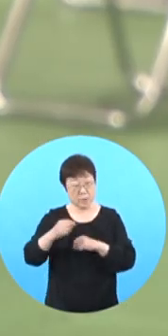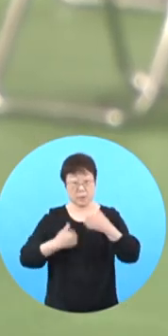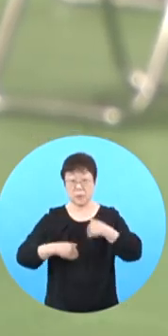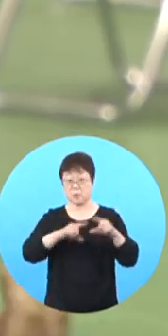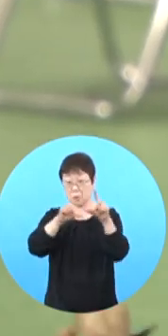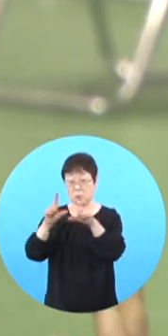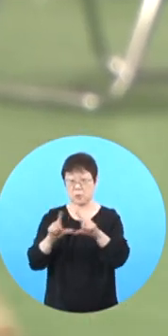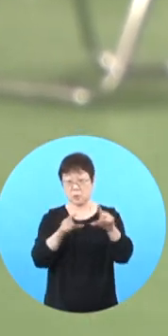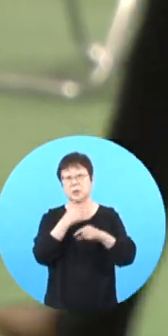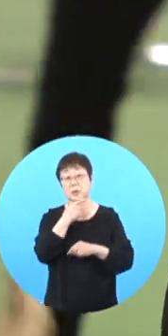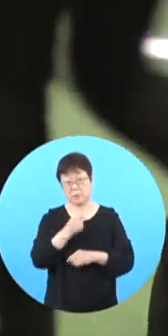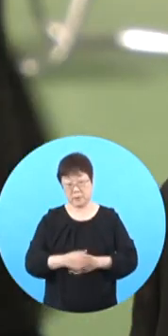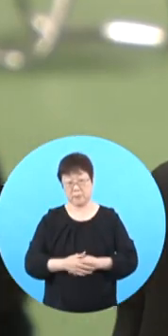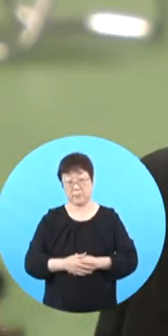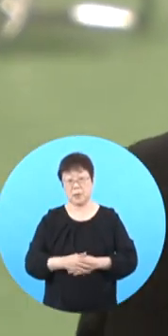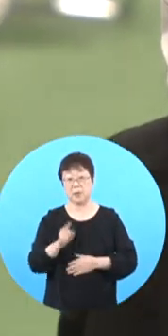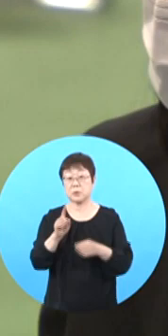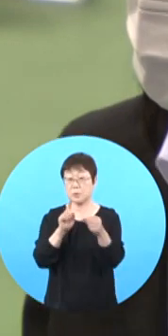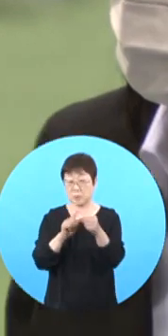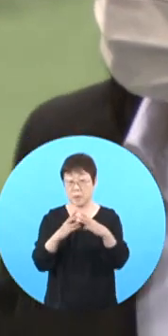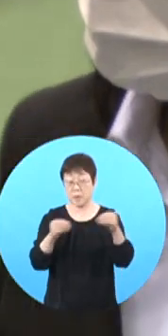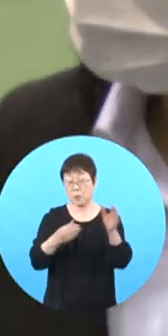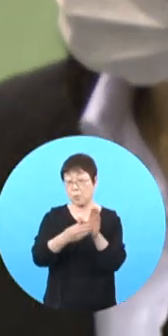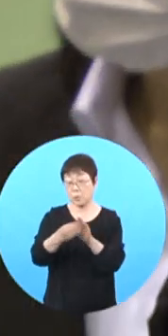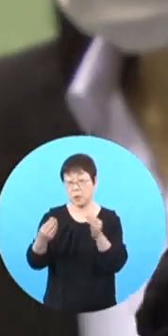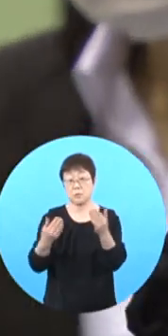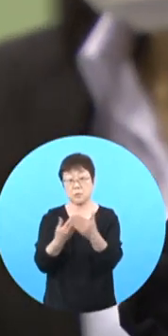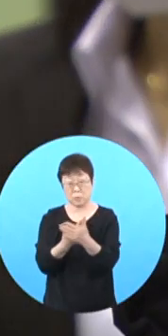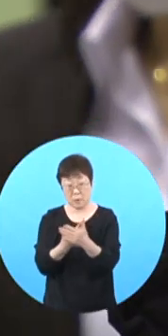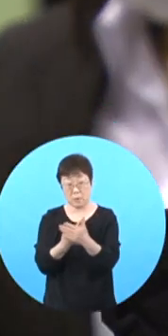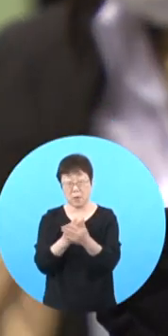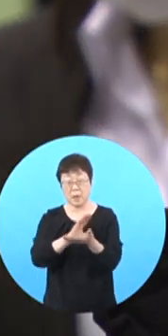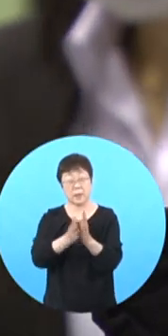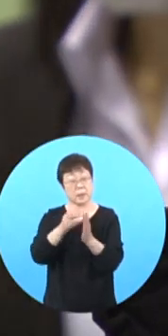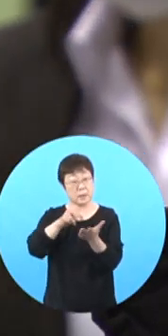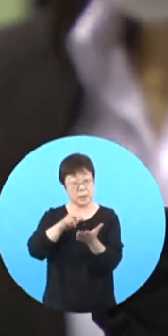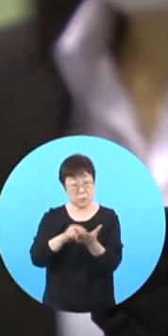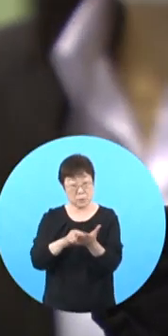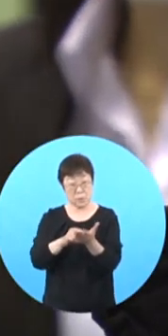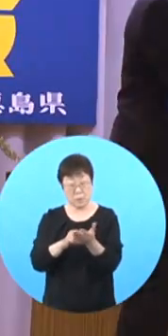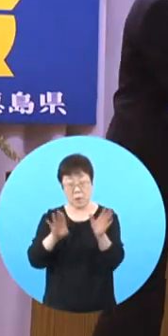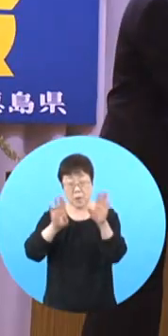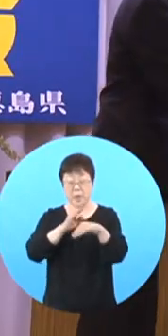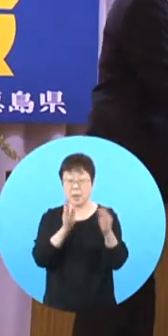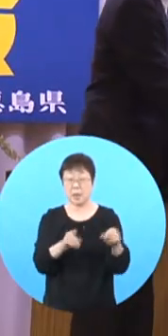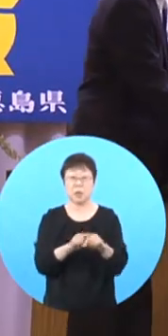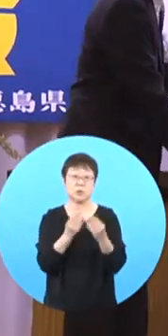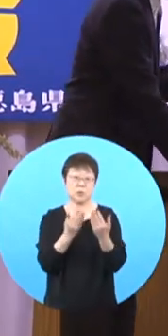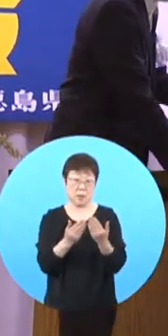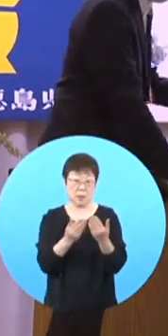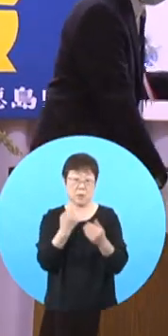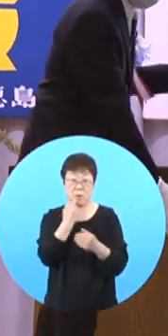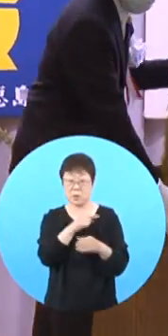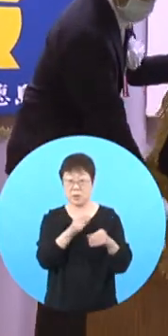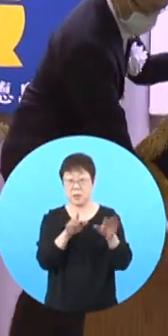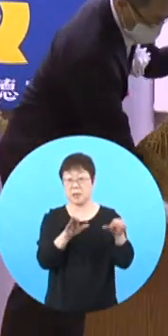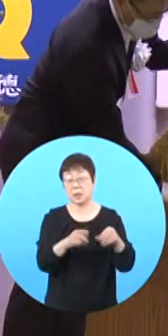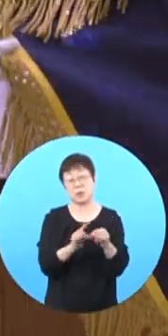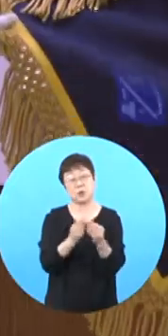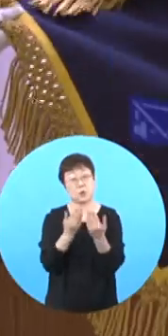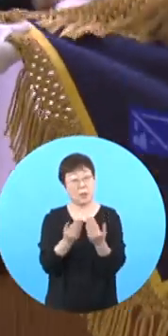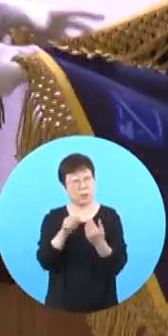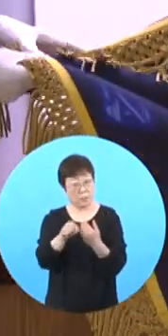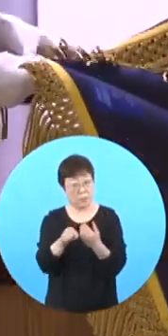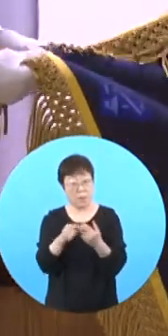しく過ごしていただく、そうした全国のモデルとなる徳島県立の夜間中学校、白鷺中学